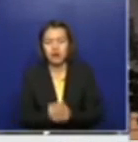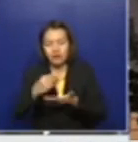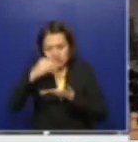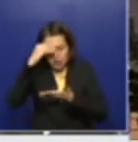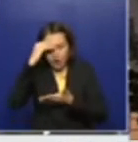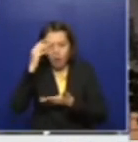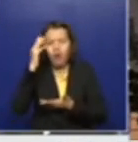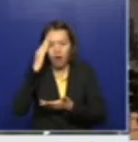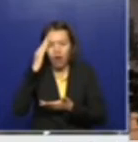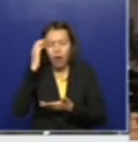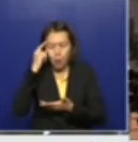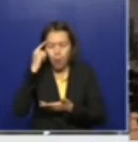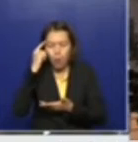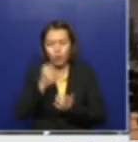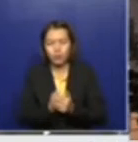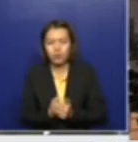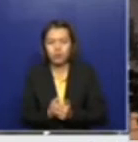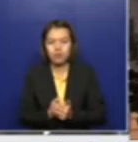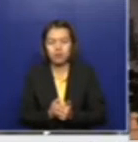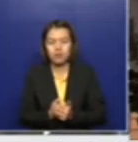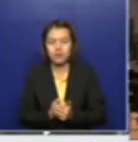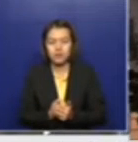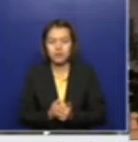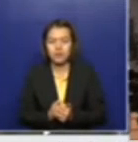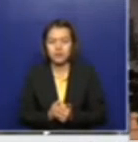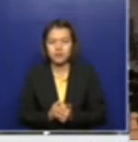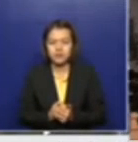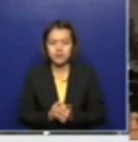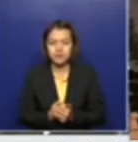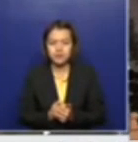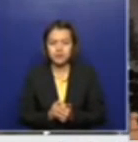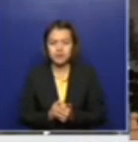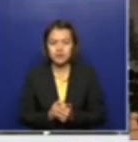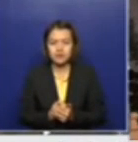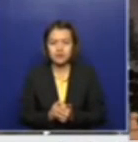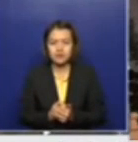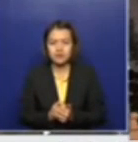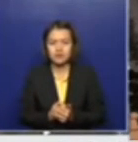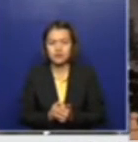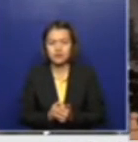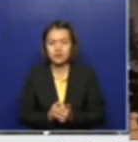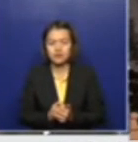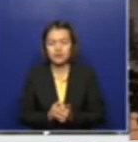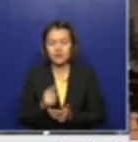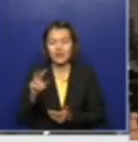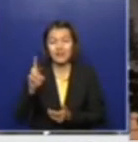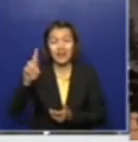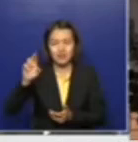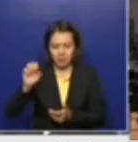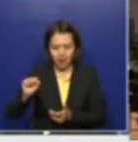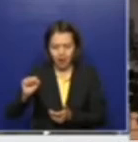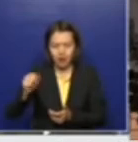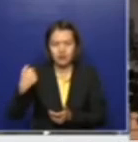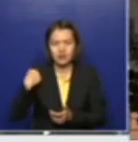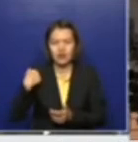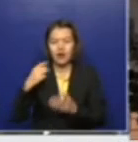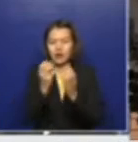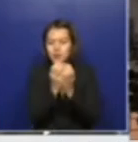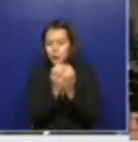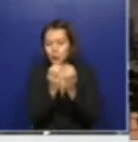ราบนะครับว่าการอาศัยระบอบรัฐสภาในการแก้ไขรัฐธรรมนูญฉบับ